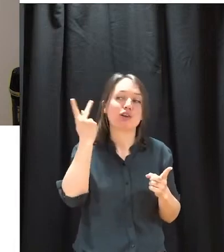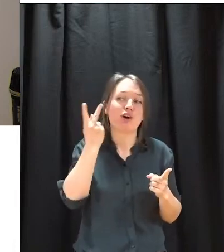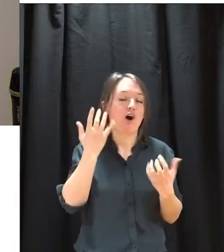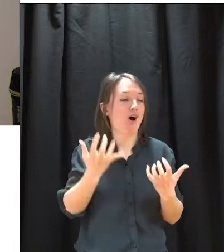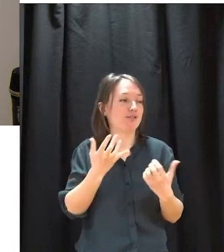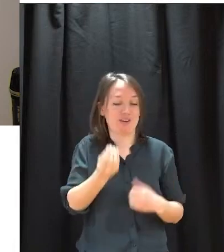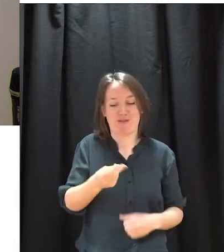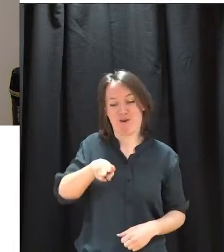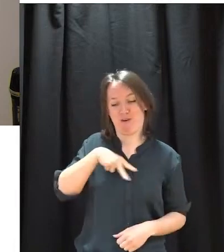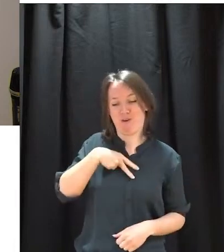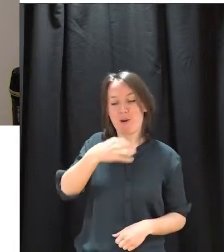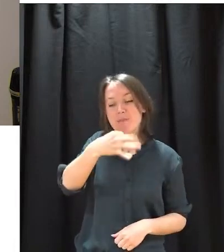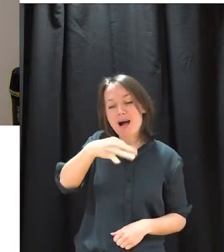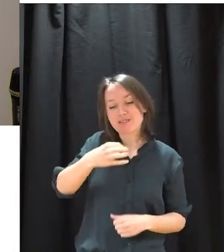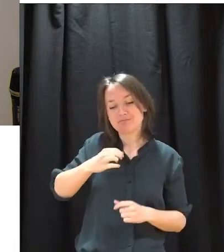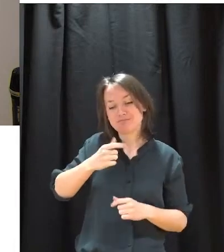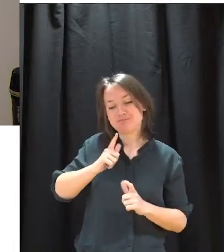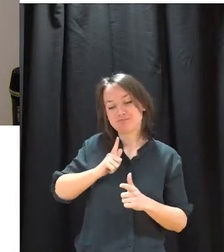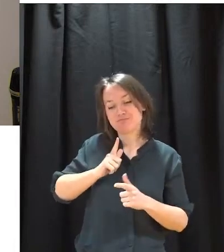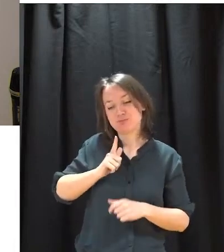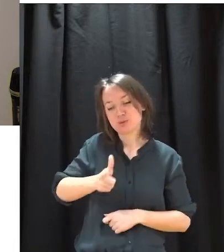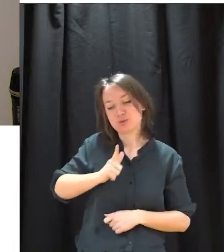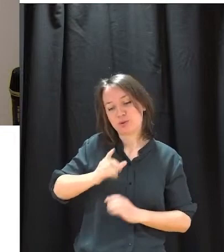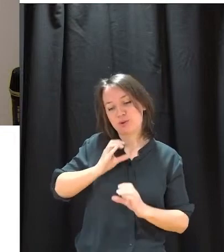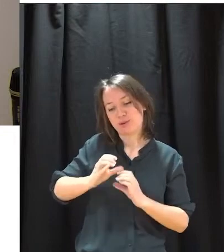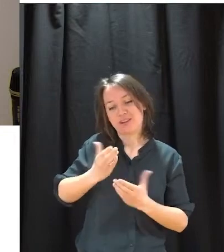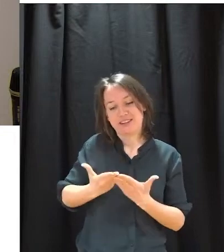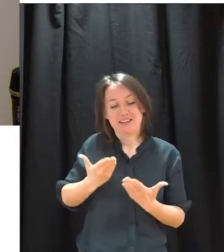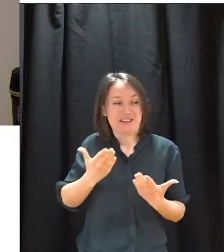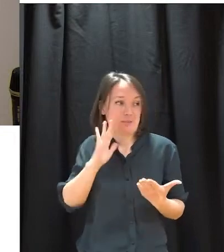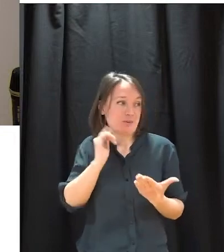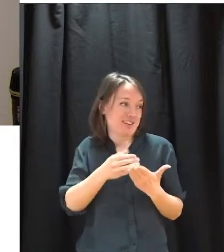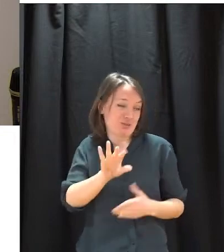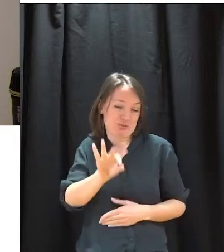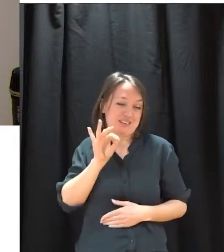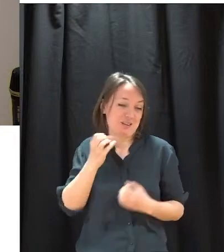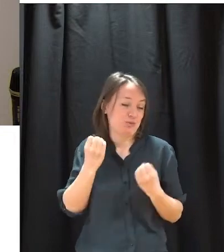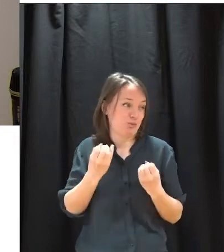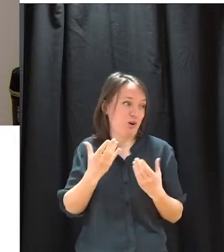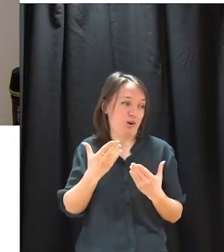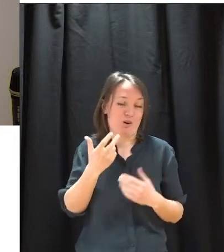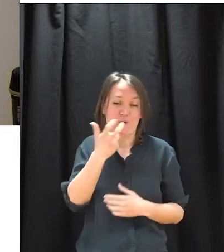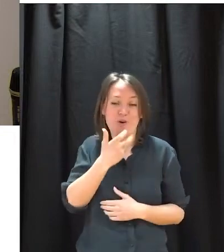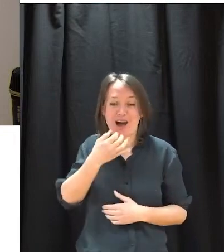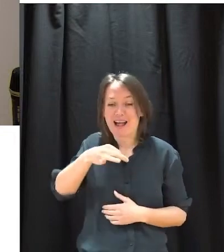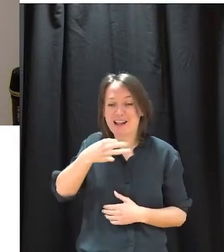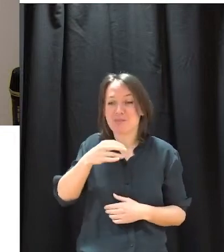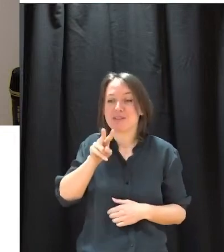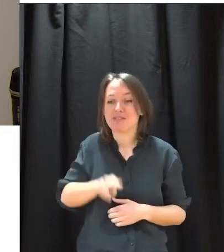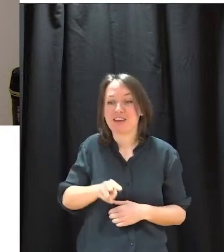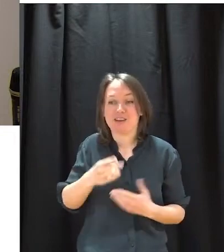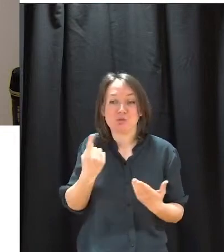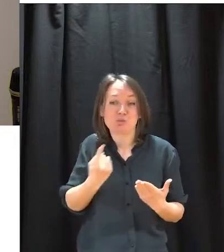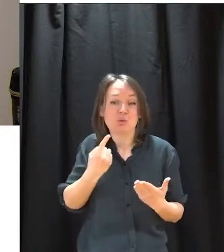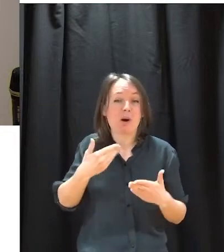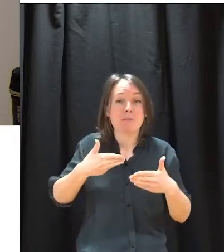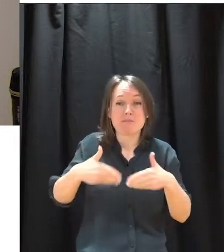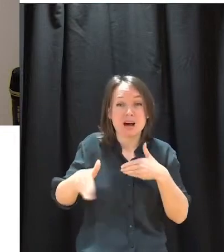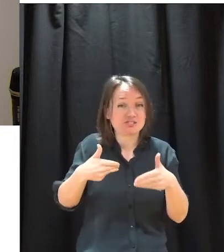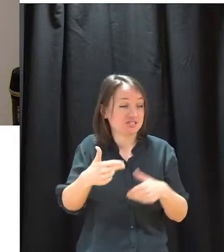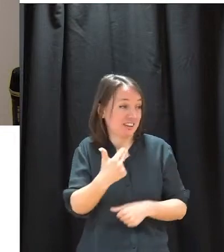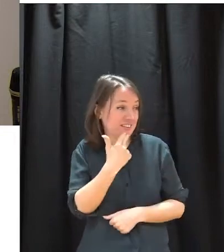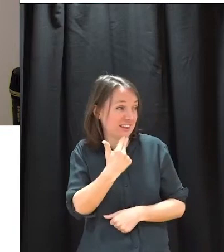on aura envie de faire plutôt un choix, ce qu'on appellera un projet linguistique oral. Mais parfois, ça ne marche pas toujours très bien. Donc on va être obligé